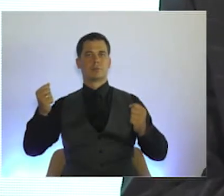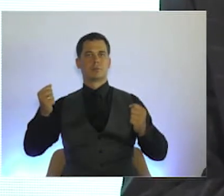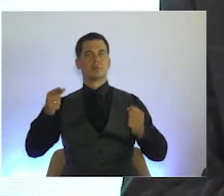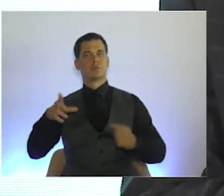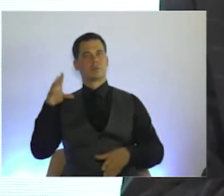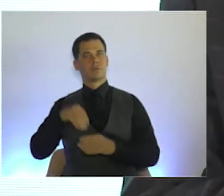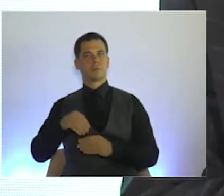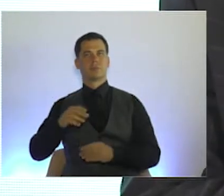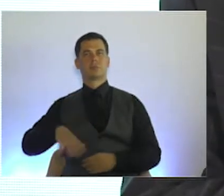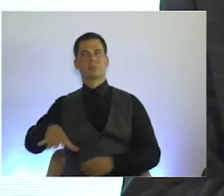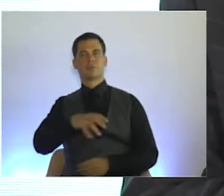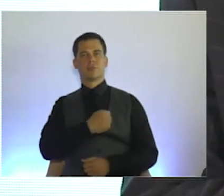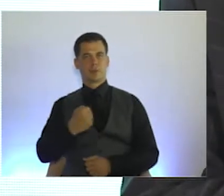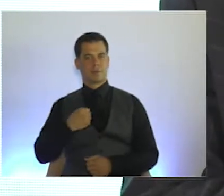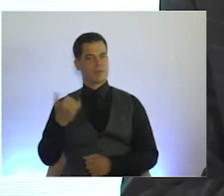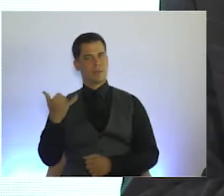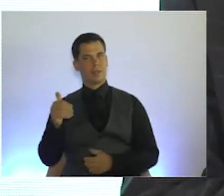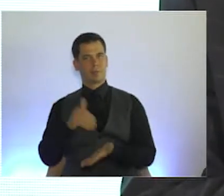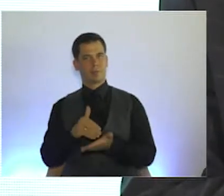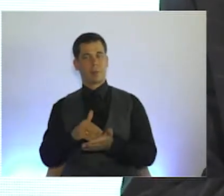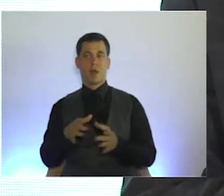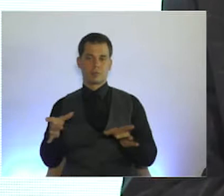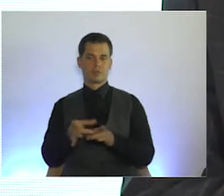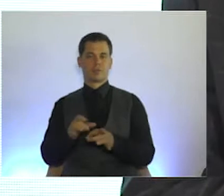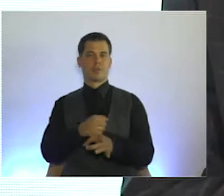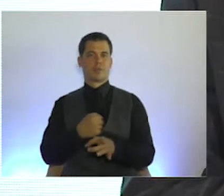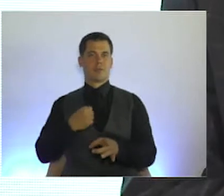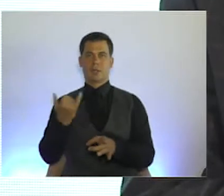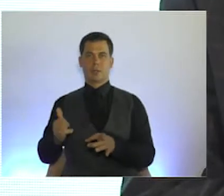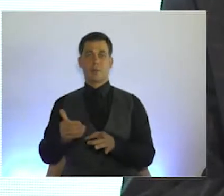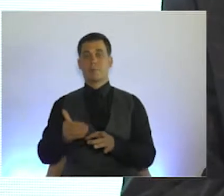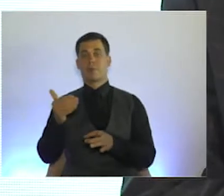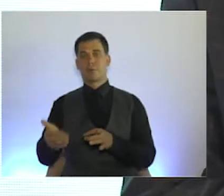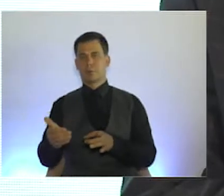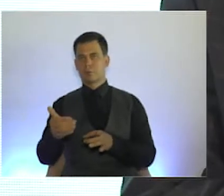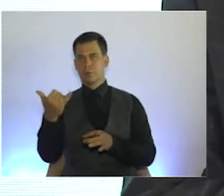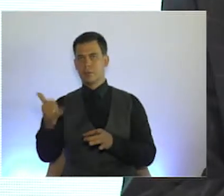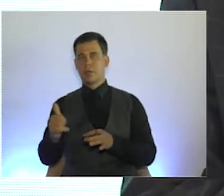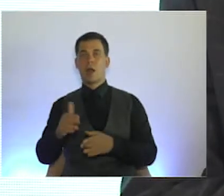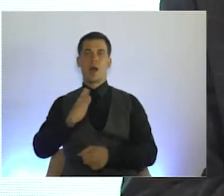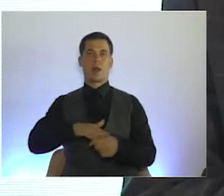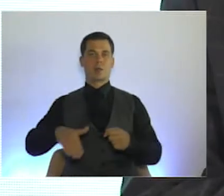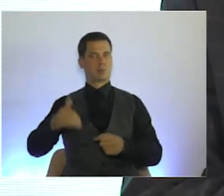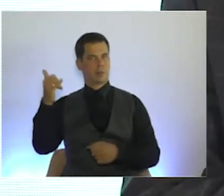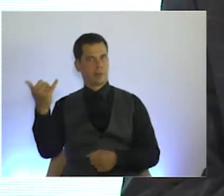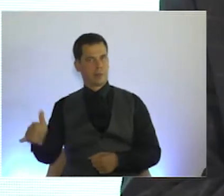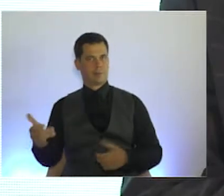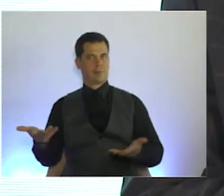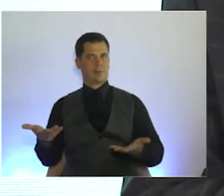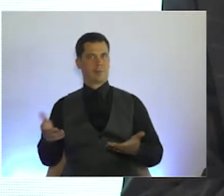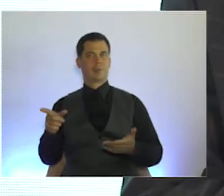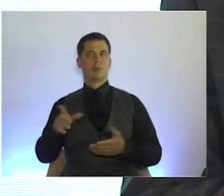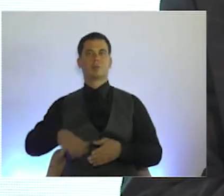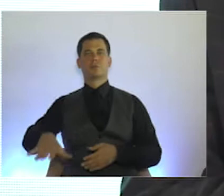obszarze metropolitalnym miasta stołecznego Warszawa czy w samym Warszawie. Zupełnie innego wsparcia mieszkańcy Radomia czy